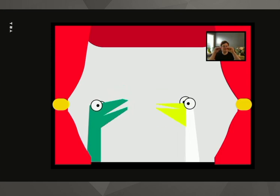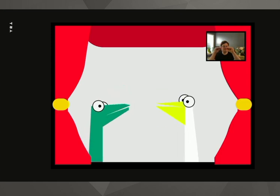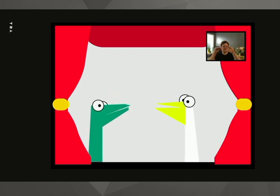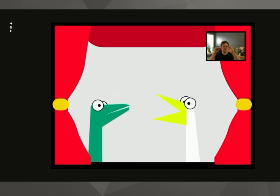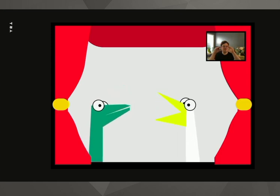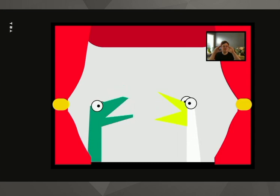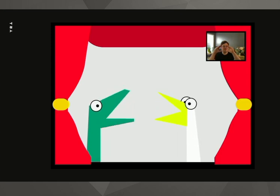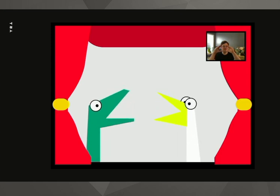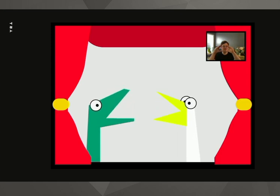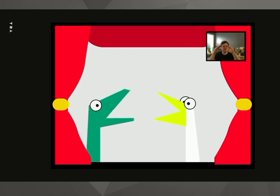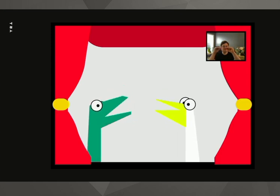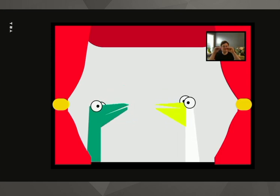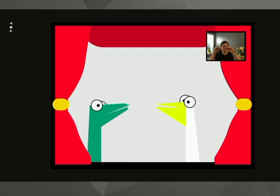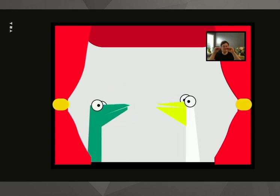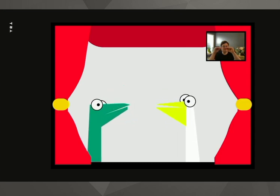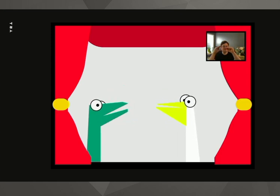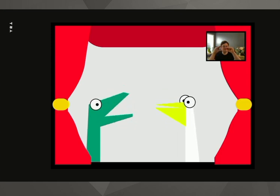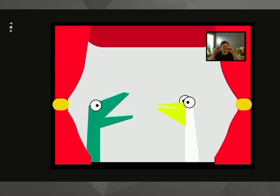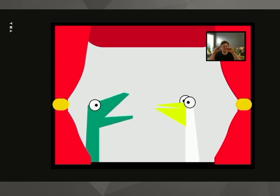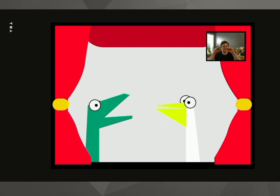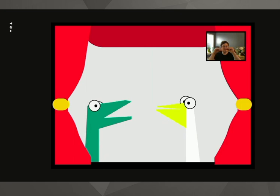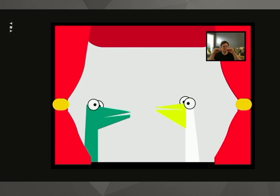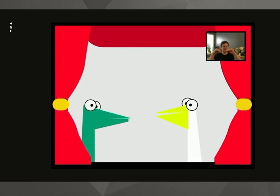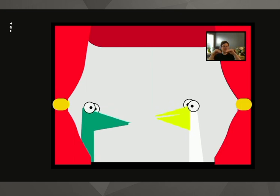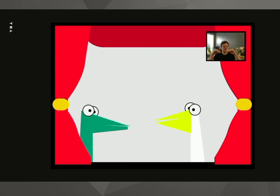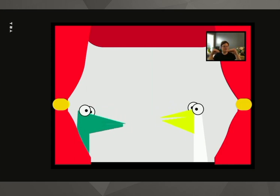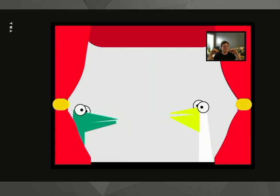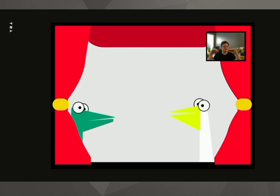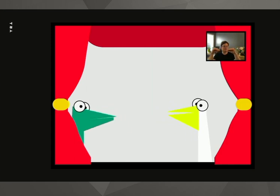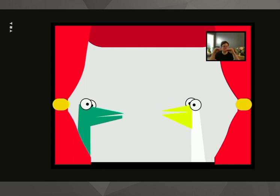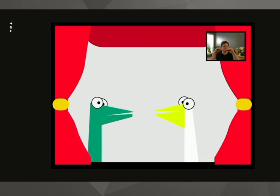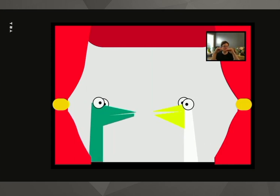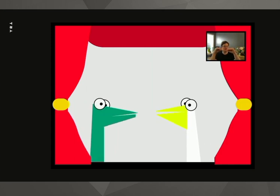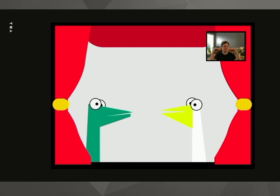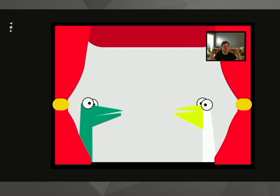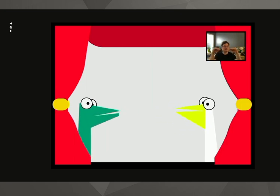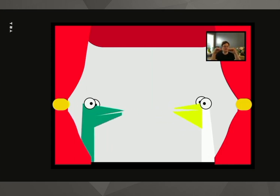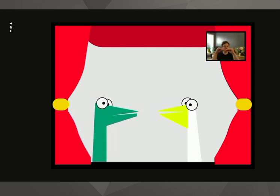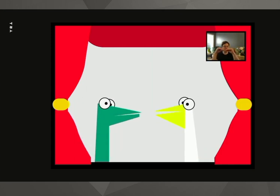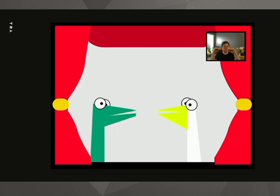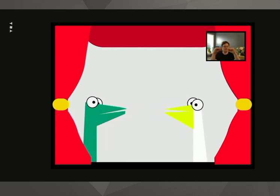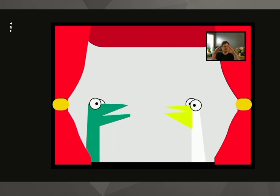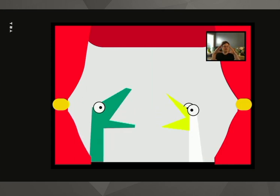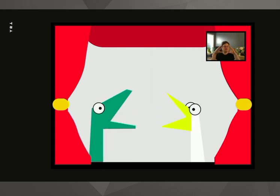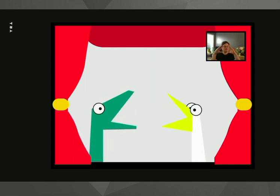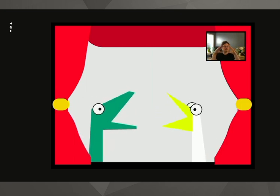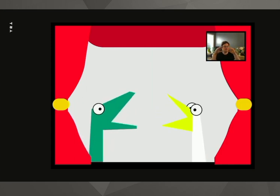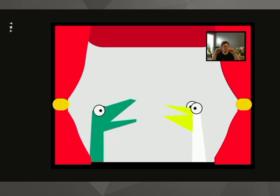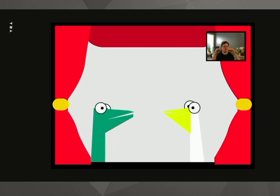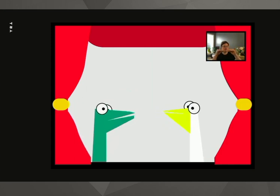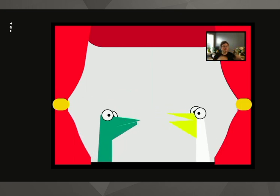Et slags digitalt dukketeater som kjører rett i nettleseren, bruker webkamera og omgjør dette til et dukketeater.